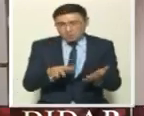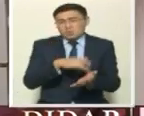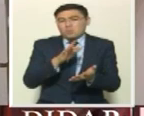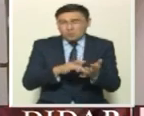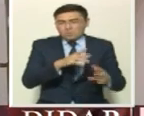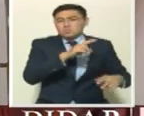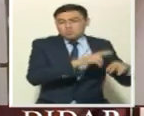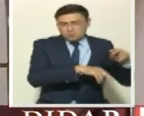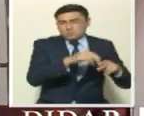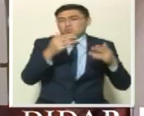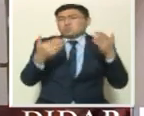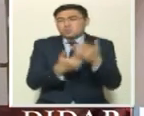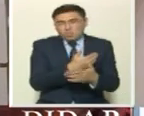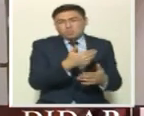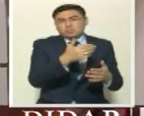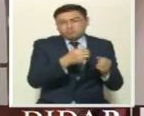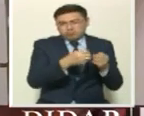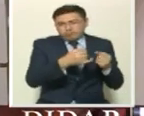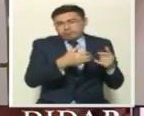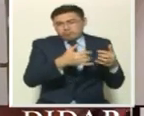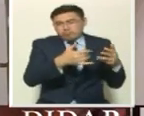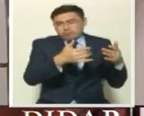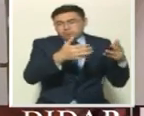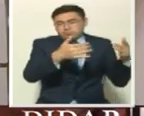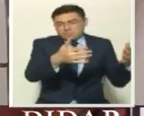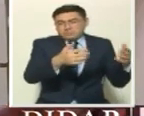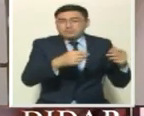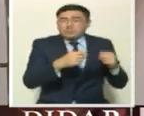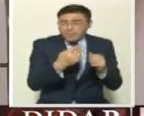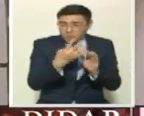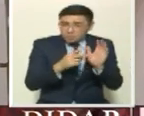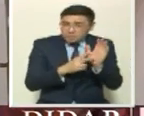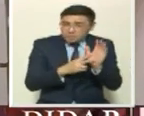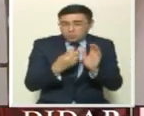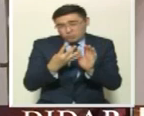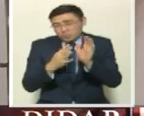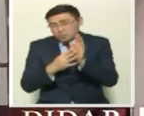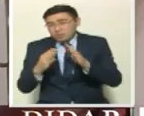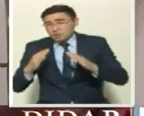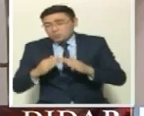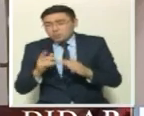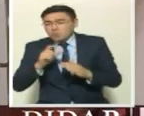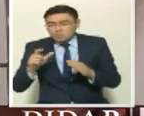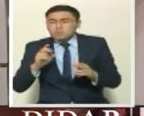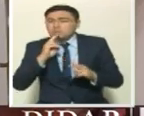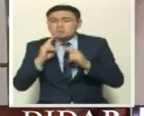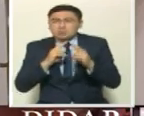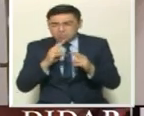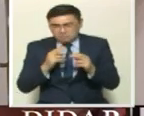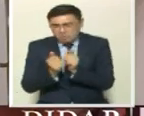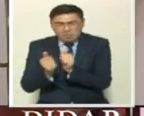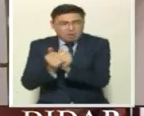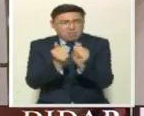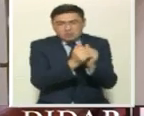строится новые микрорайоны город растет в последнее время жители 47 49 домов говорят что рядом сплошь идет